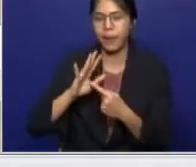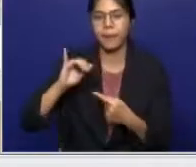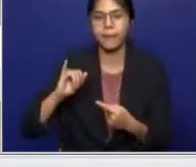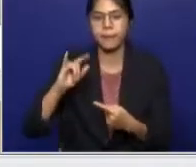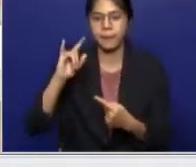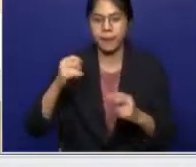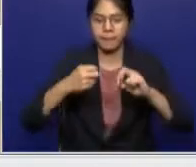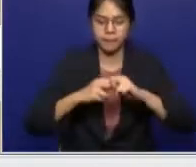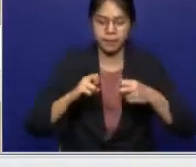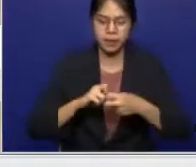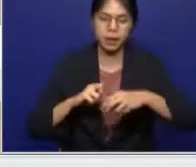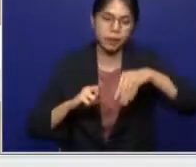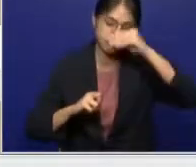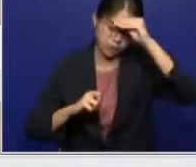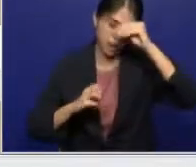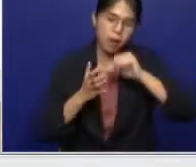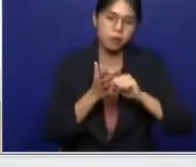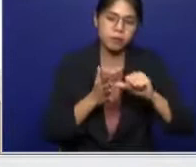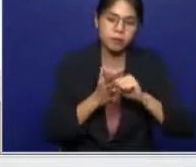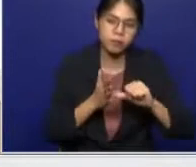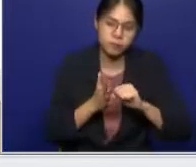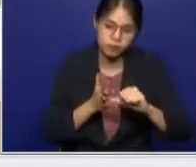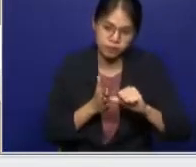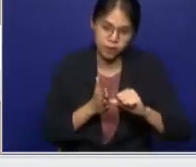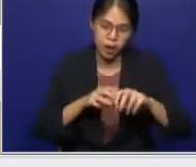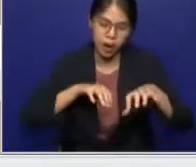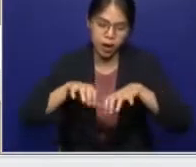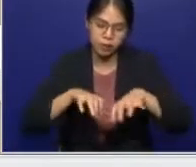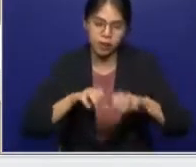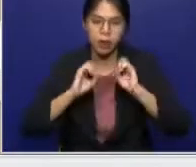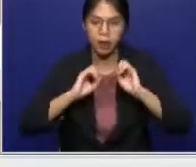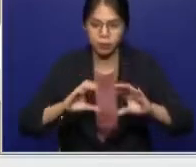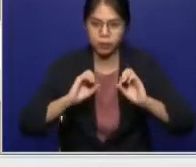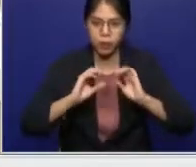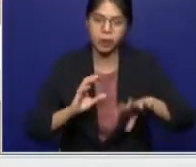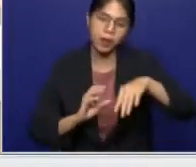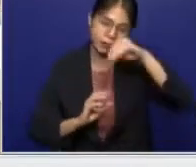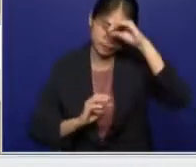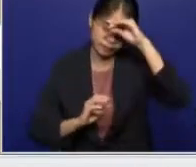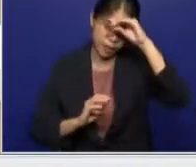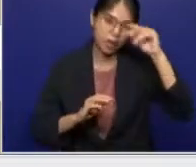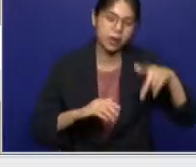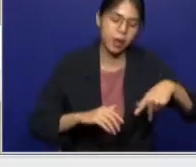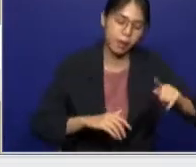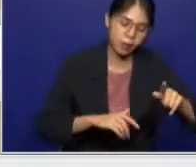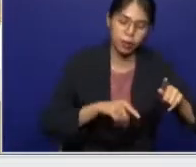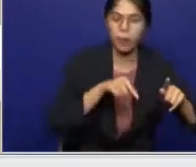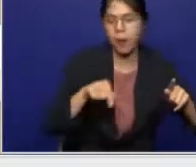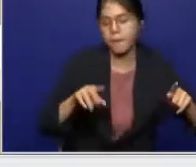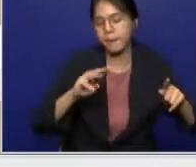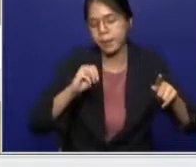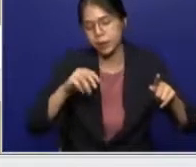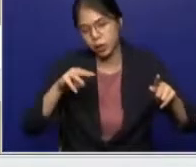ขปัญหาในเรื่องของการจัดการศึกษาทั้งระดับประถมศึกษามัธยมศึกษ